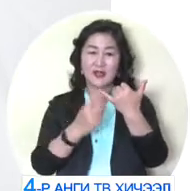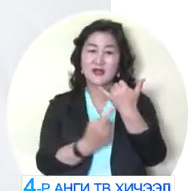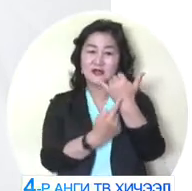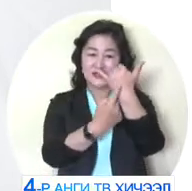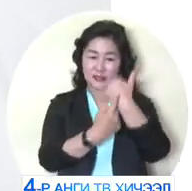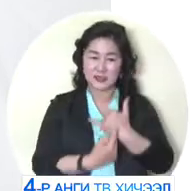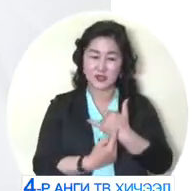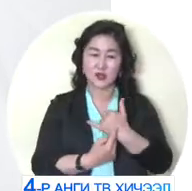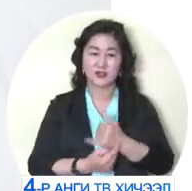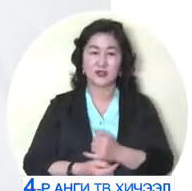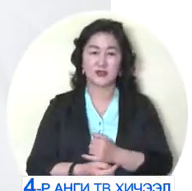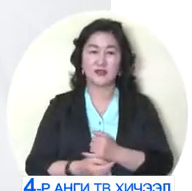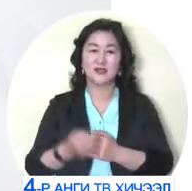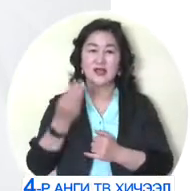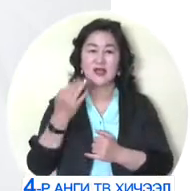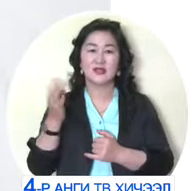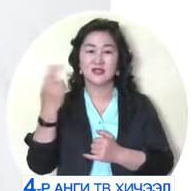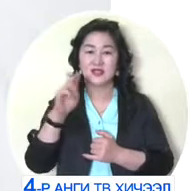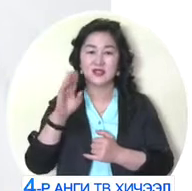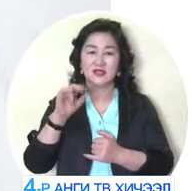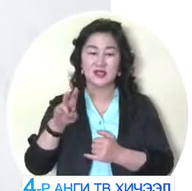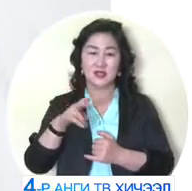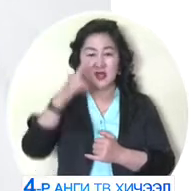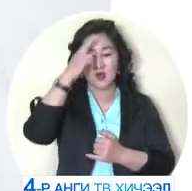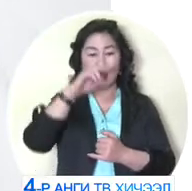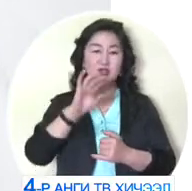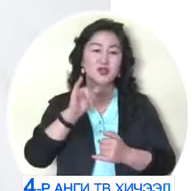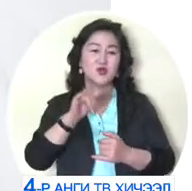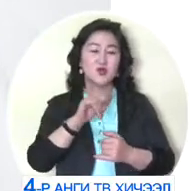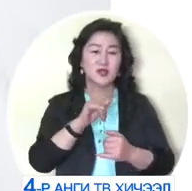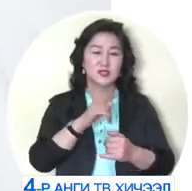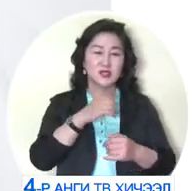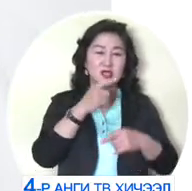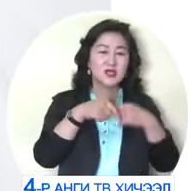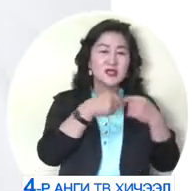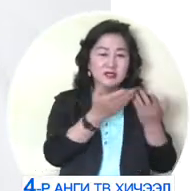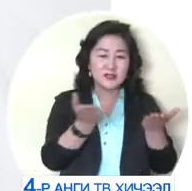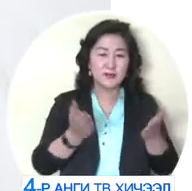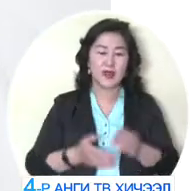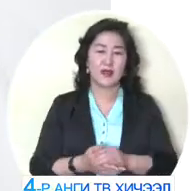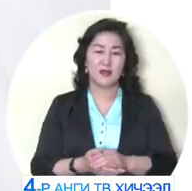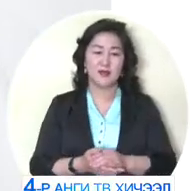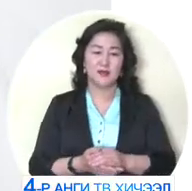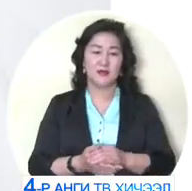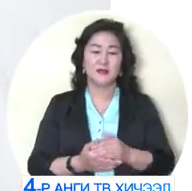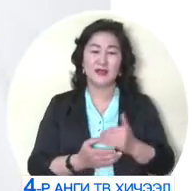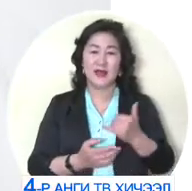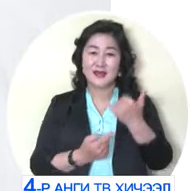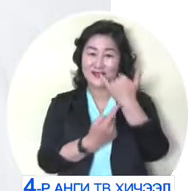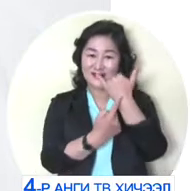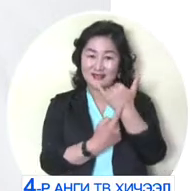Шидтэн түүнд юу гэж захисан бэ? Өө зүйтэй. Цэцгээ сайн